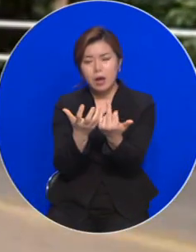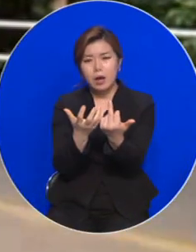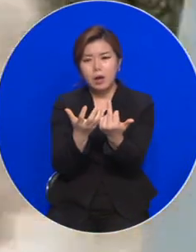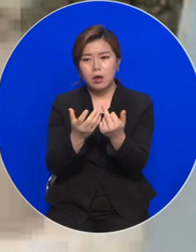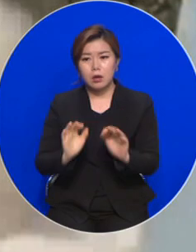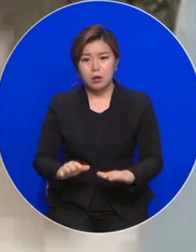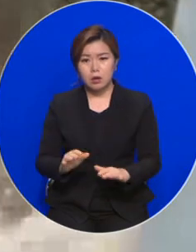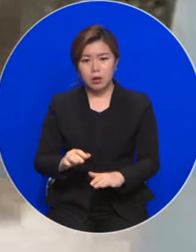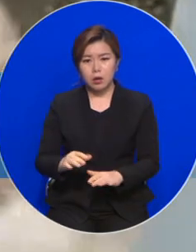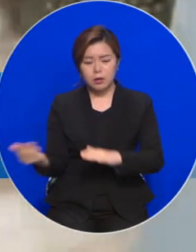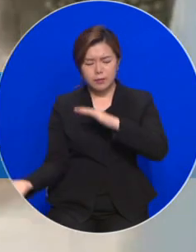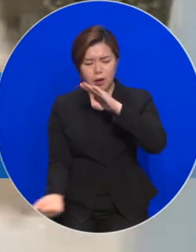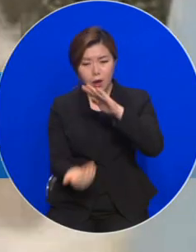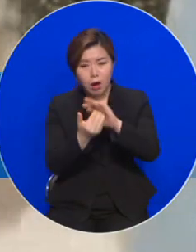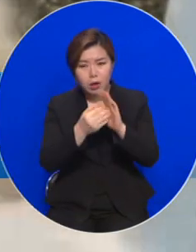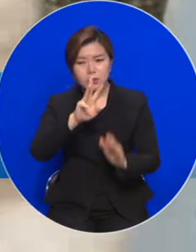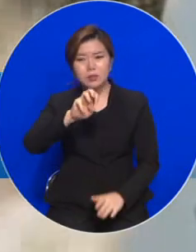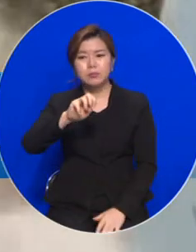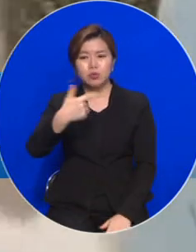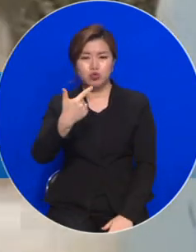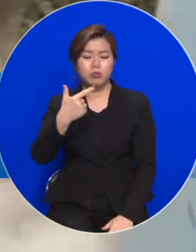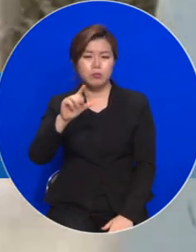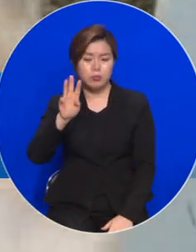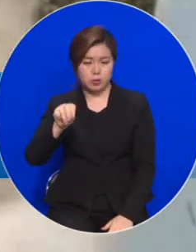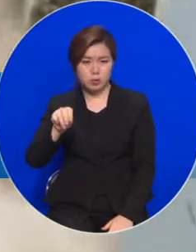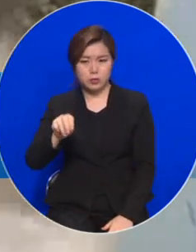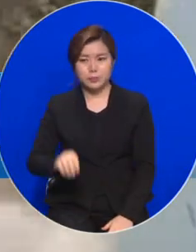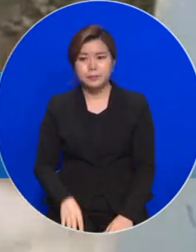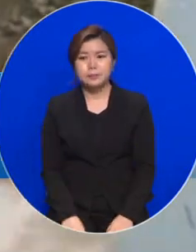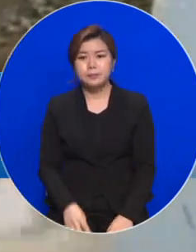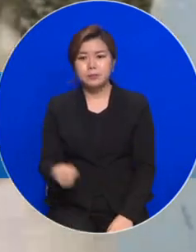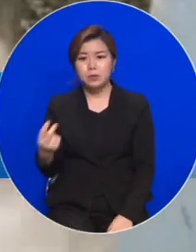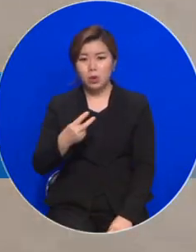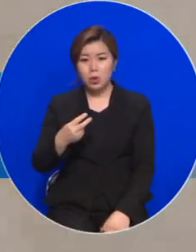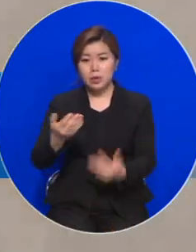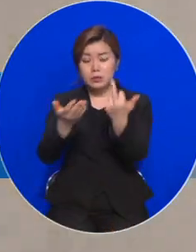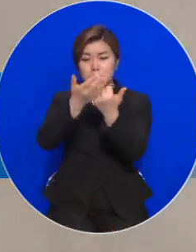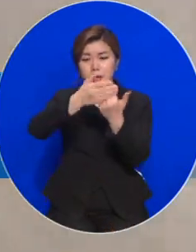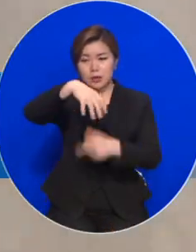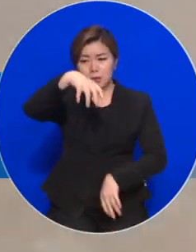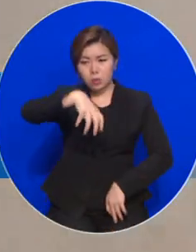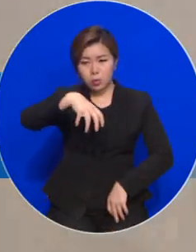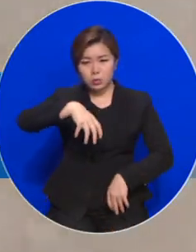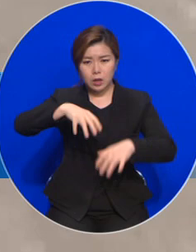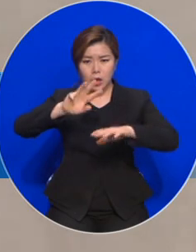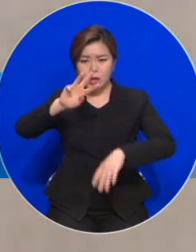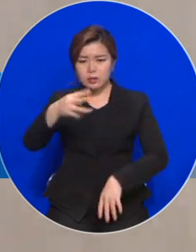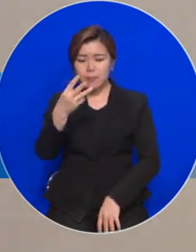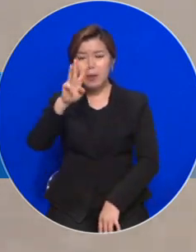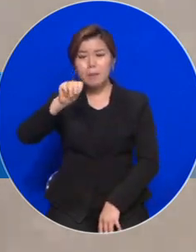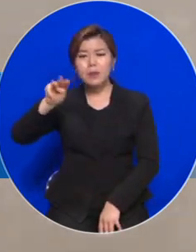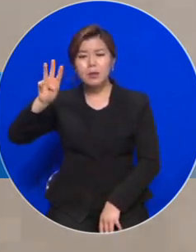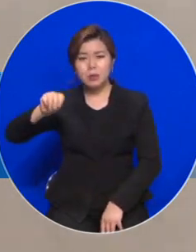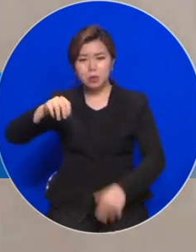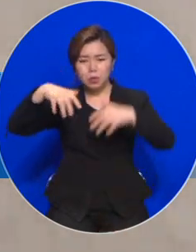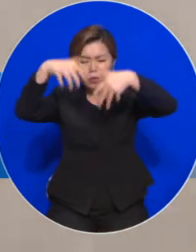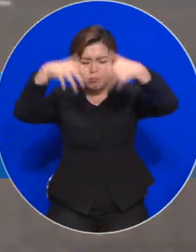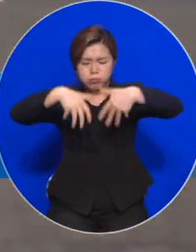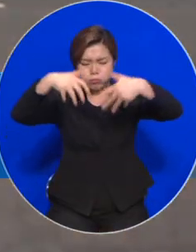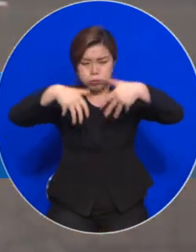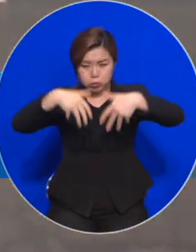최대 순간풍속 초속 36m가 넘는 강풍이 불었고 한라산엔 전날부터 300mm가 넘는 물폭탄이